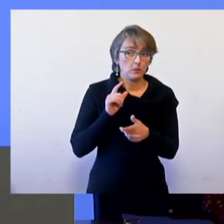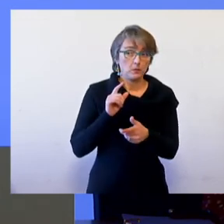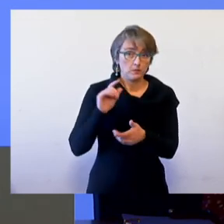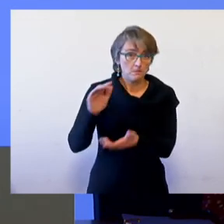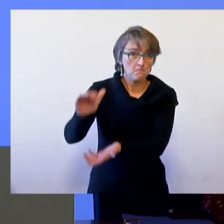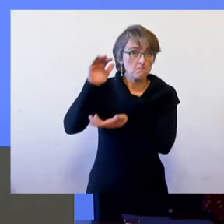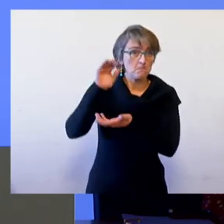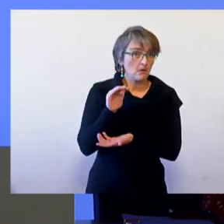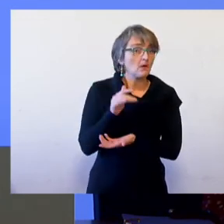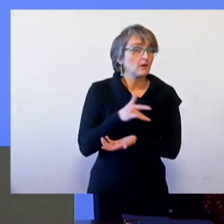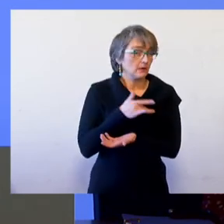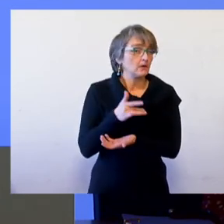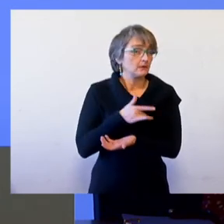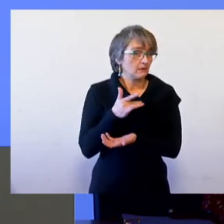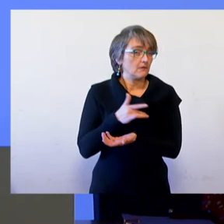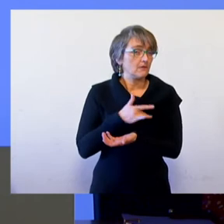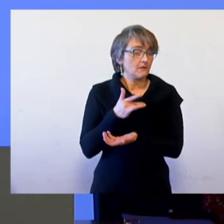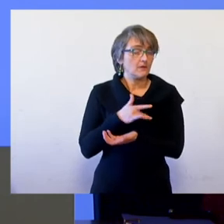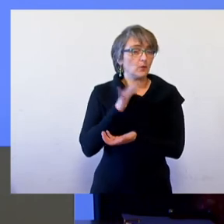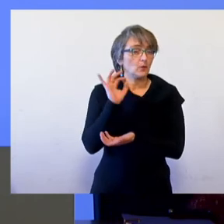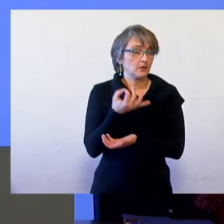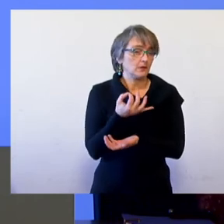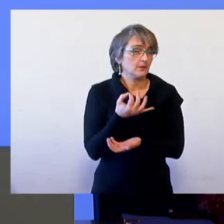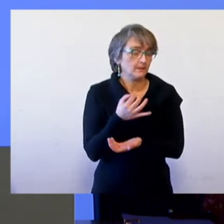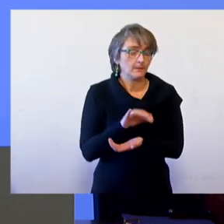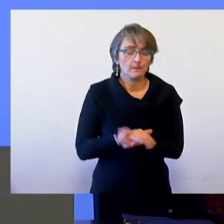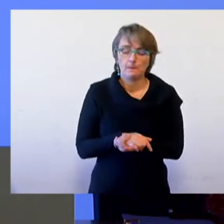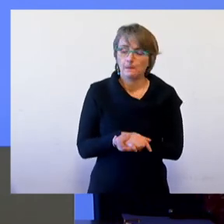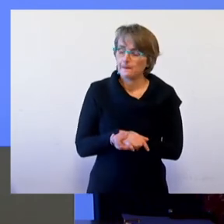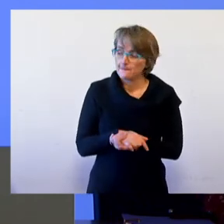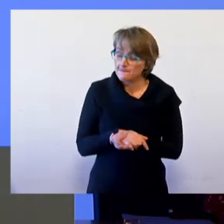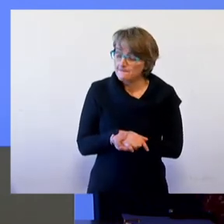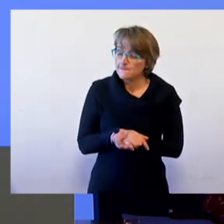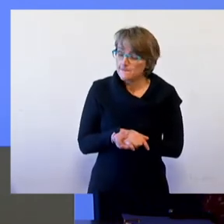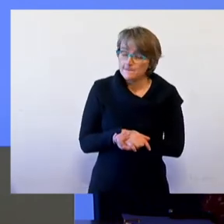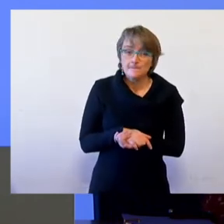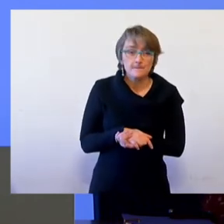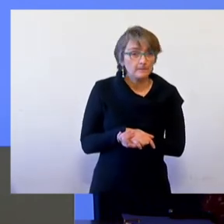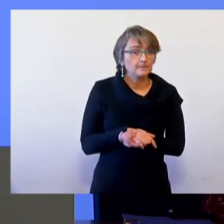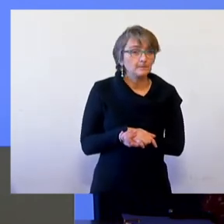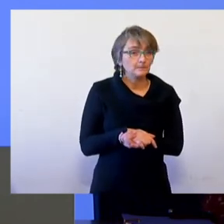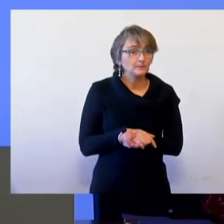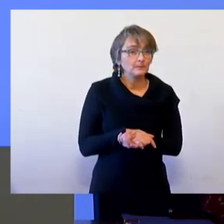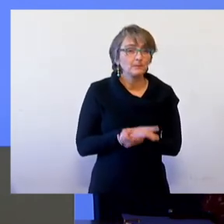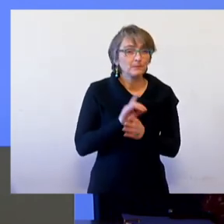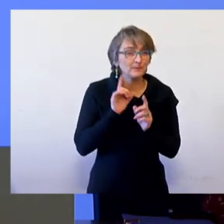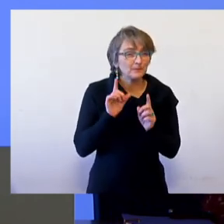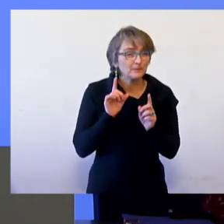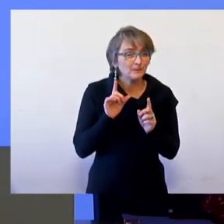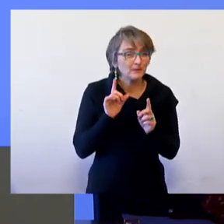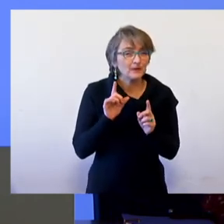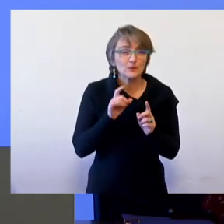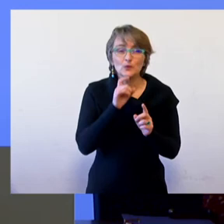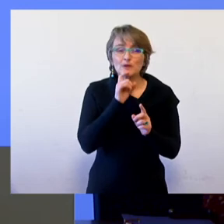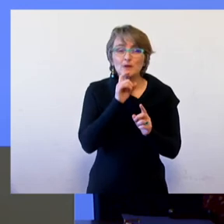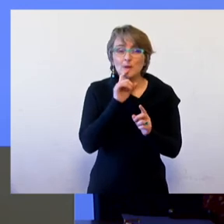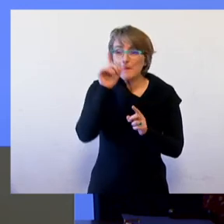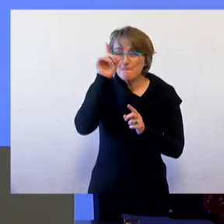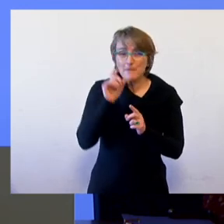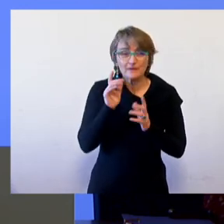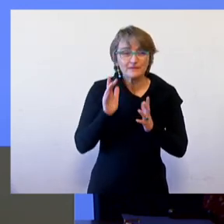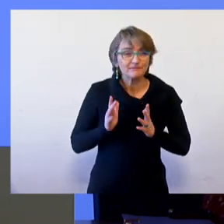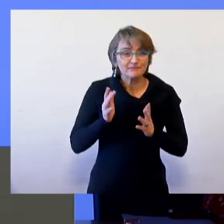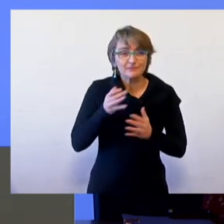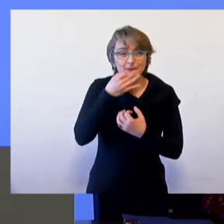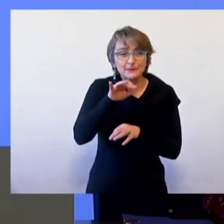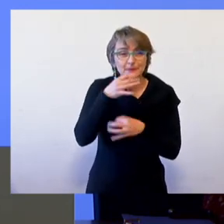vais évoquer des choses. Mais c'est tellement le début de votre intervention en jetant une espèce de